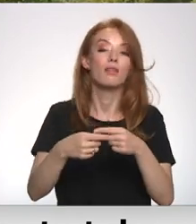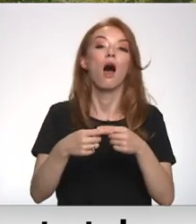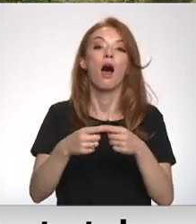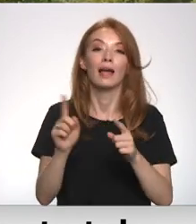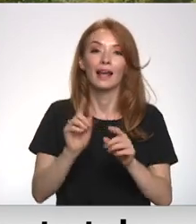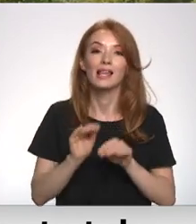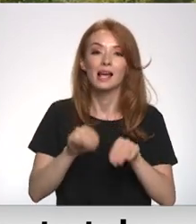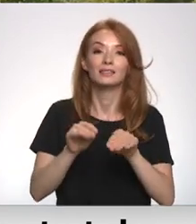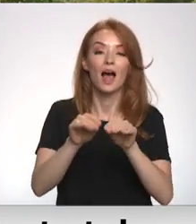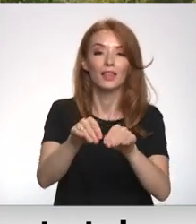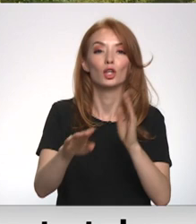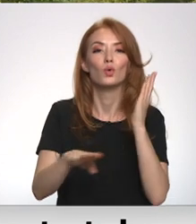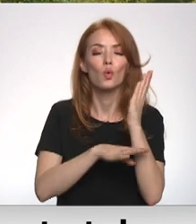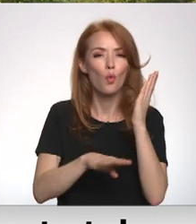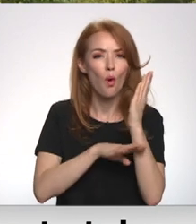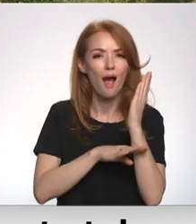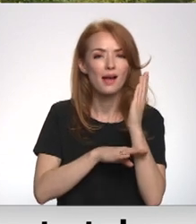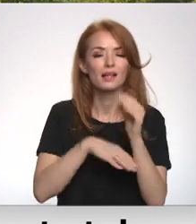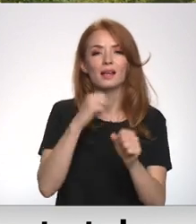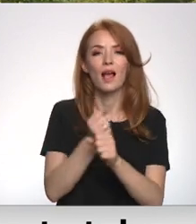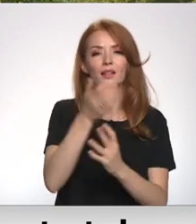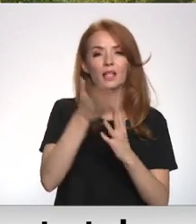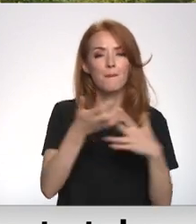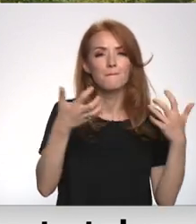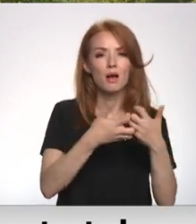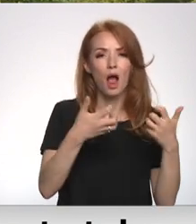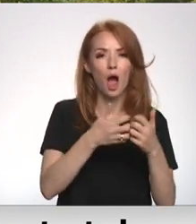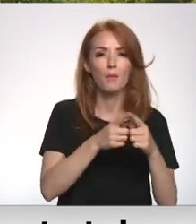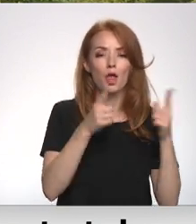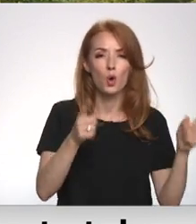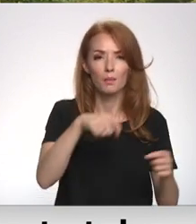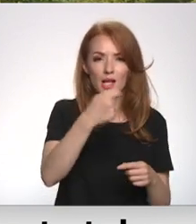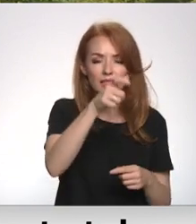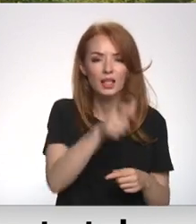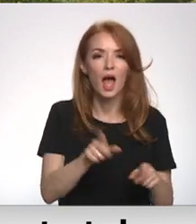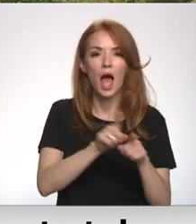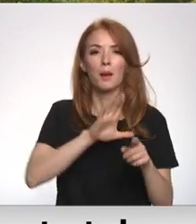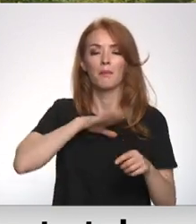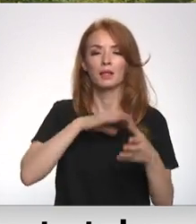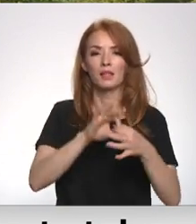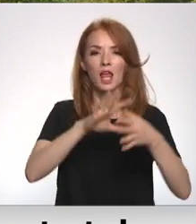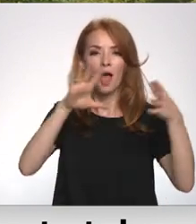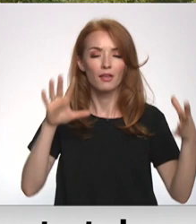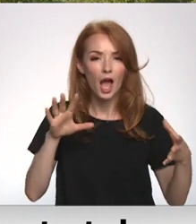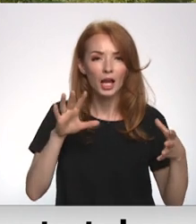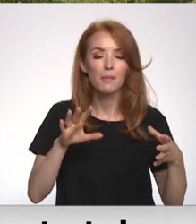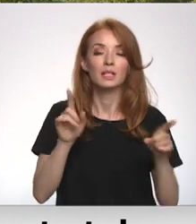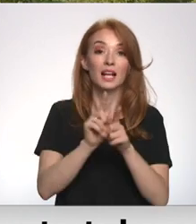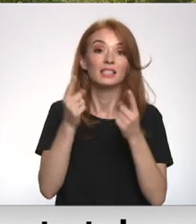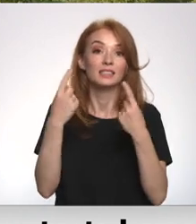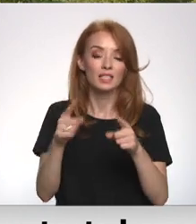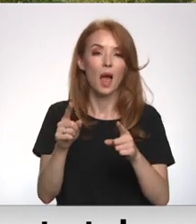iestādīti kociņi par godu gan starpkaru perioda prezidentiem, gan prezidentiem pēc neatkarības atjaunošanas un citām